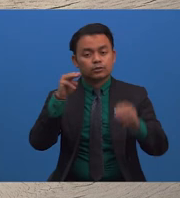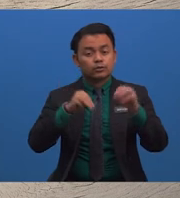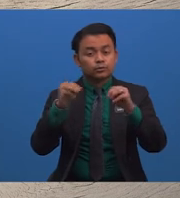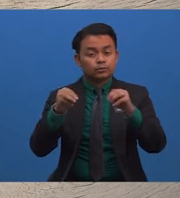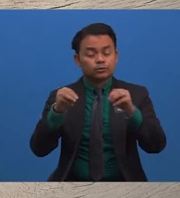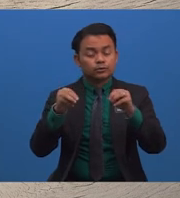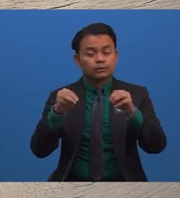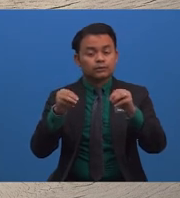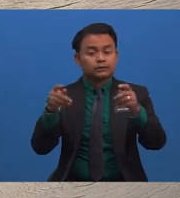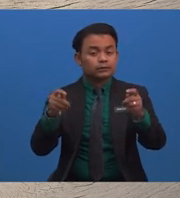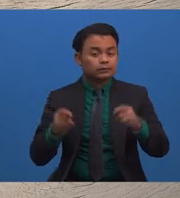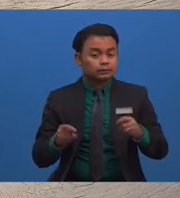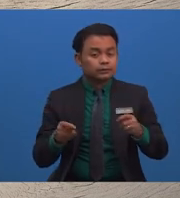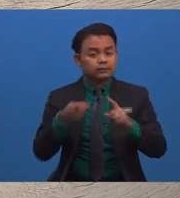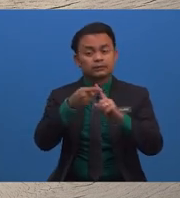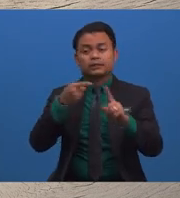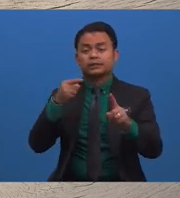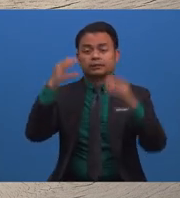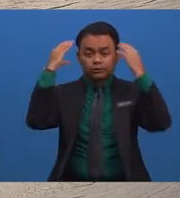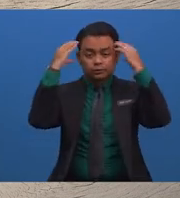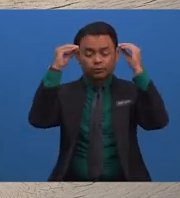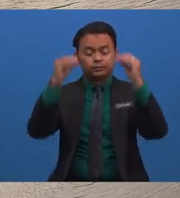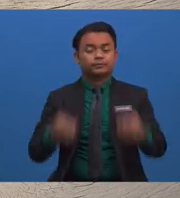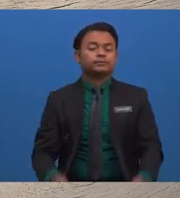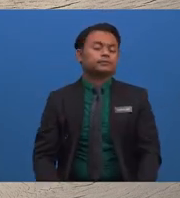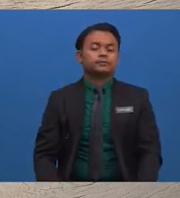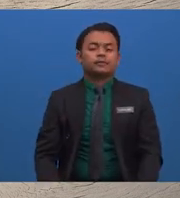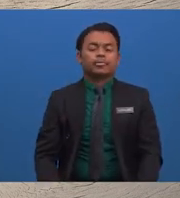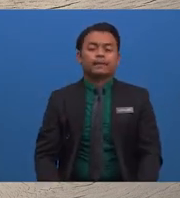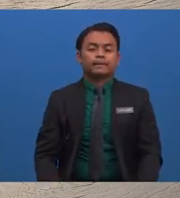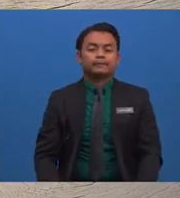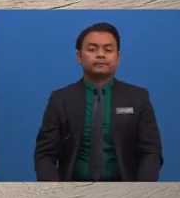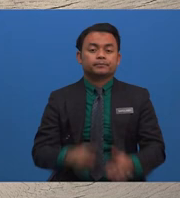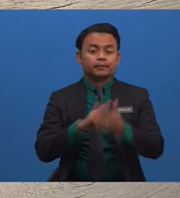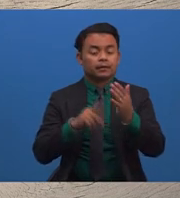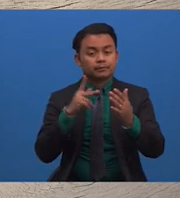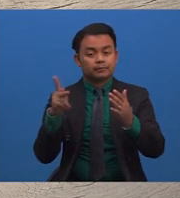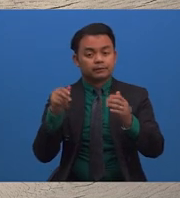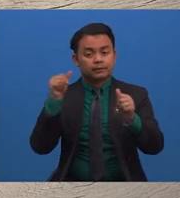Apakah arahan berdasarkan gambar dalam situasi enam?